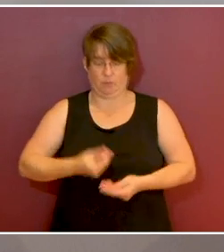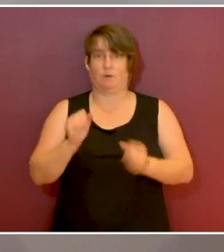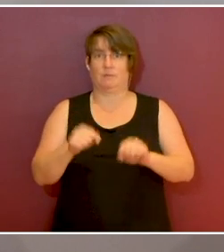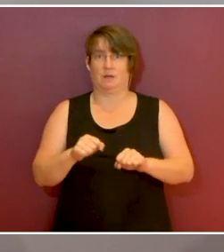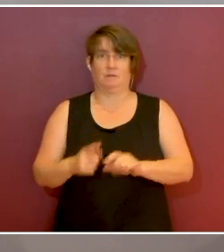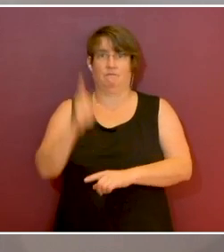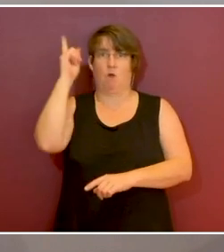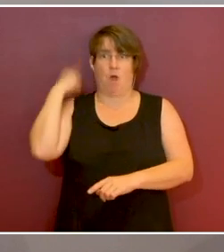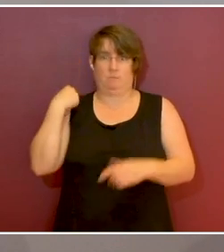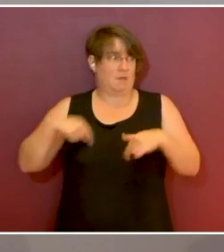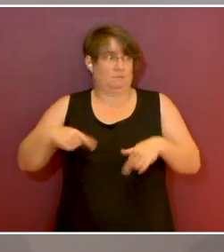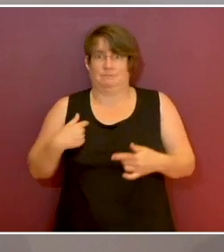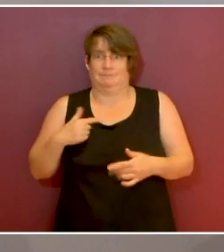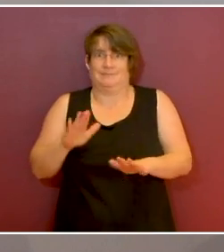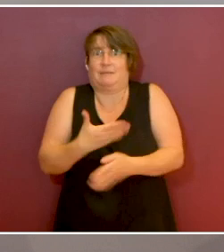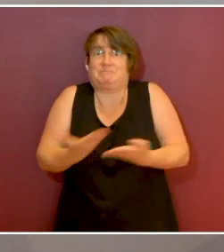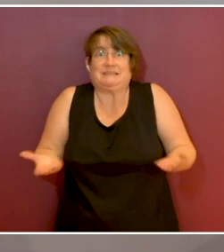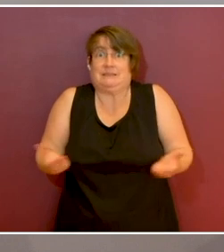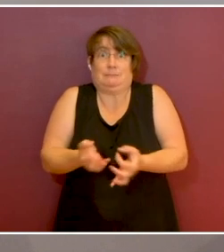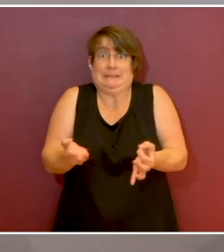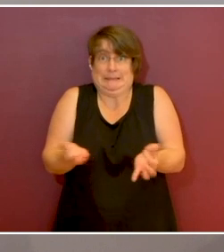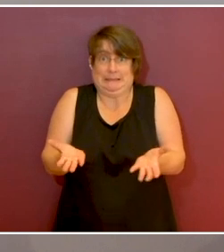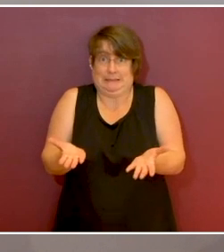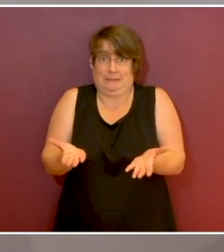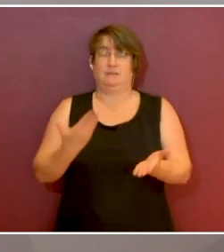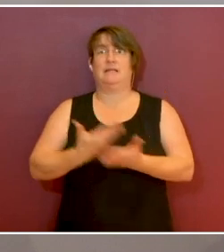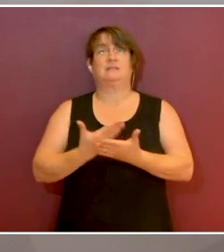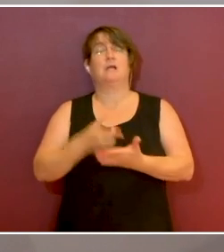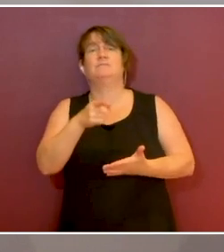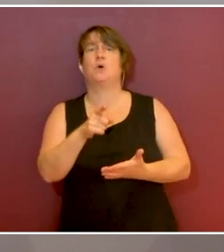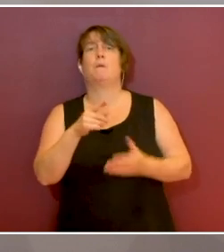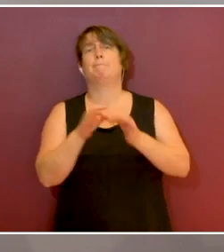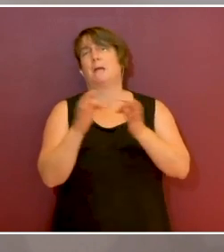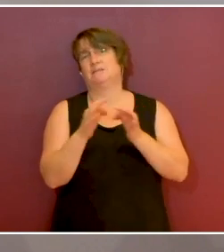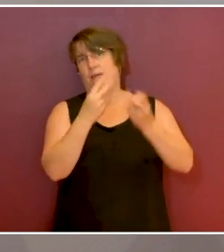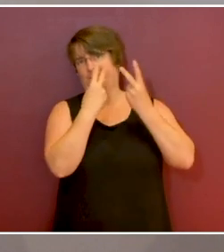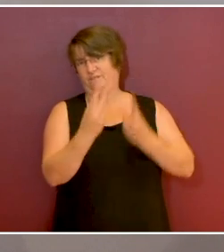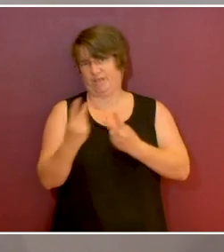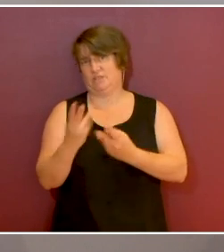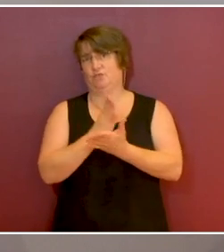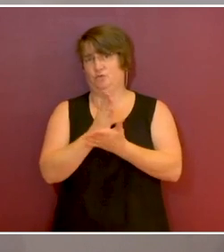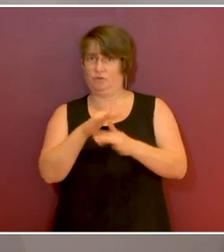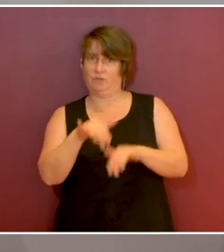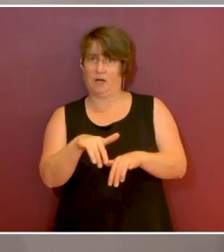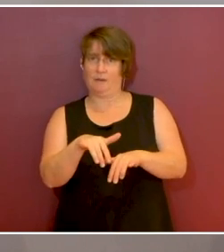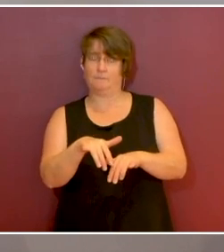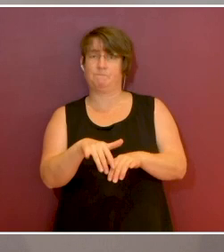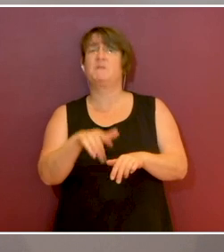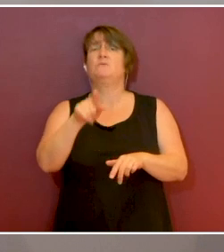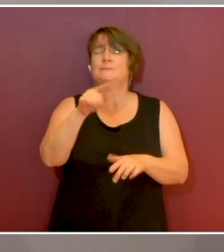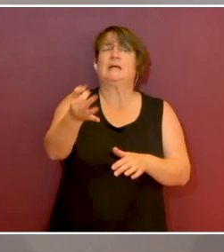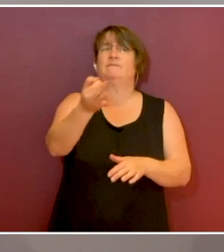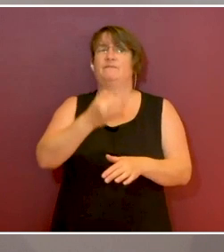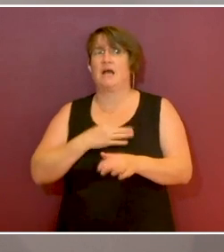hier standen. Und das sind ganz, ganz wesentliche Maßnahmen. Dann haben Sie nach der Drittimpfung gefragt. Hier gibt es